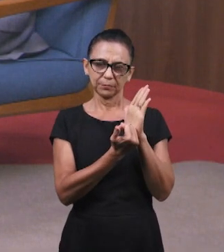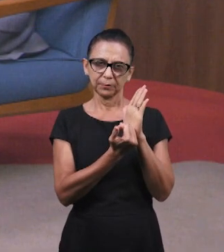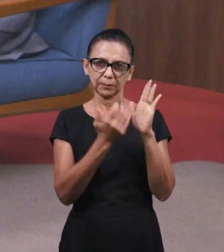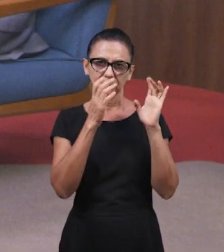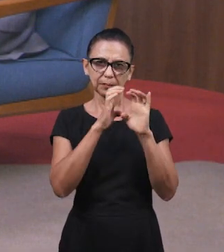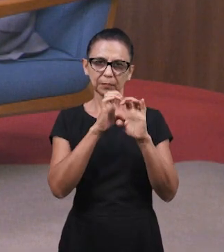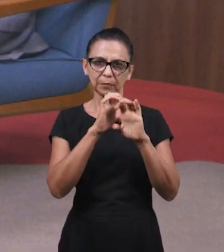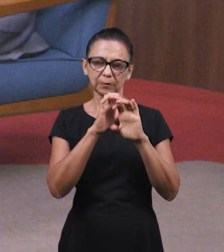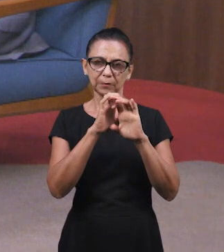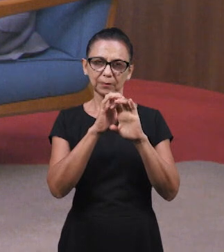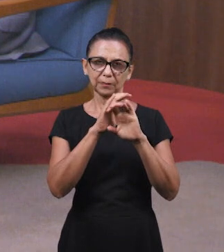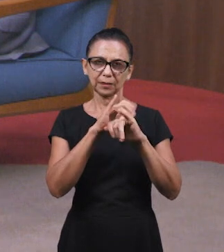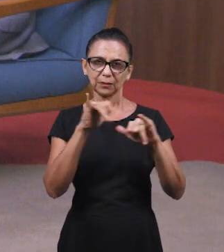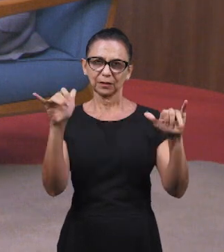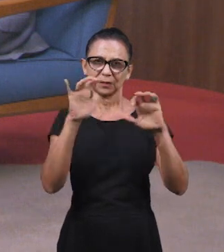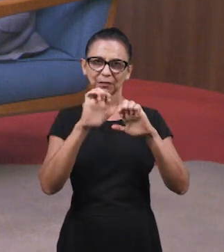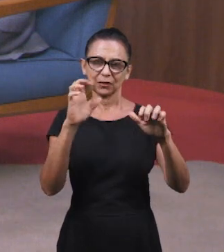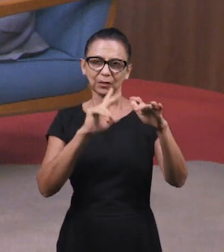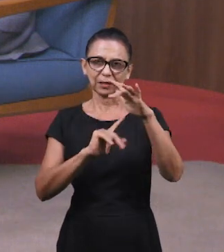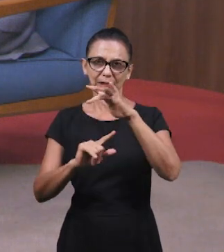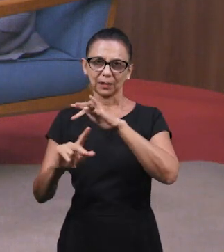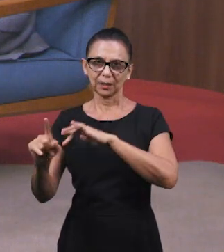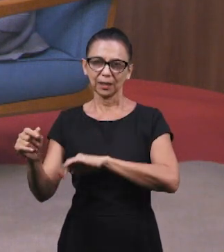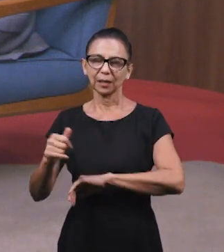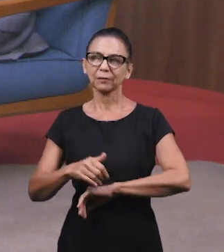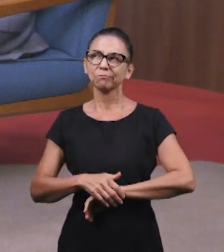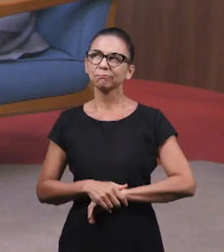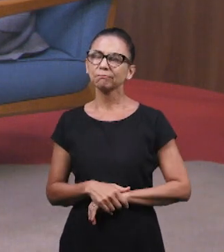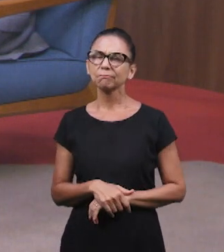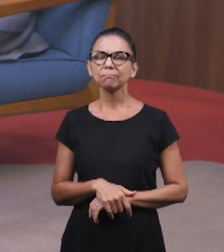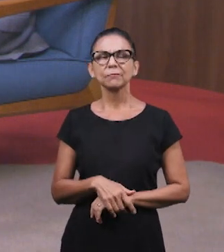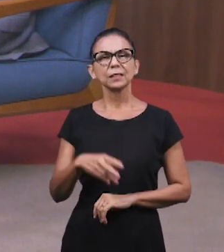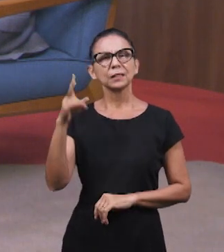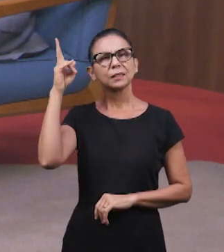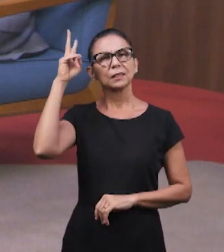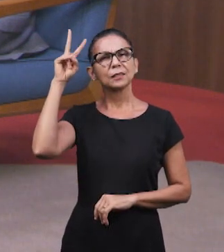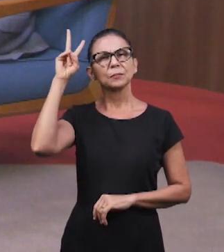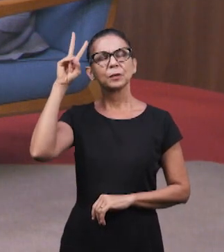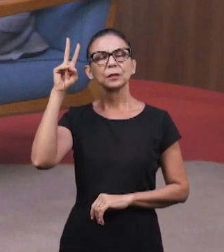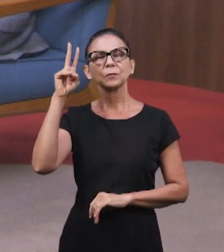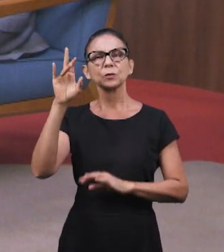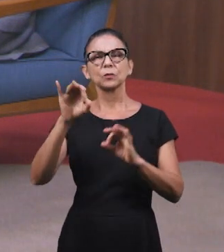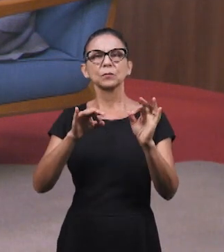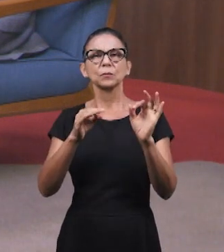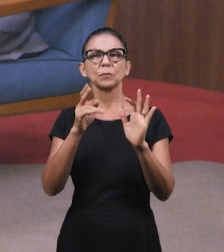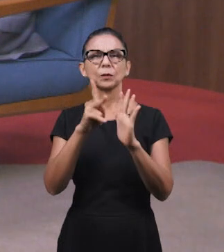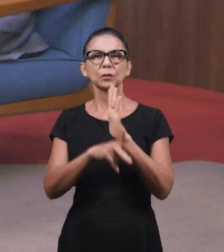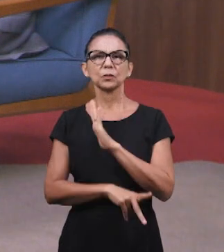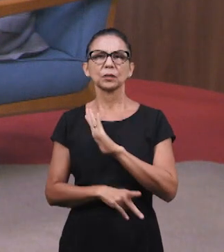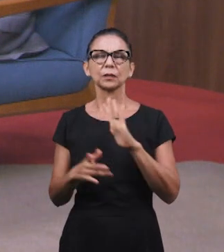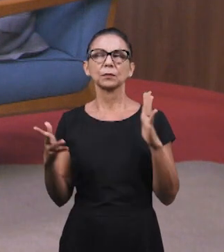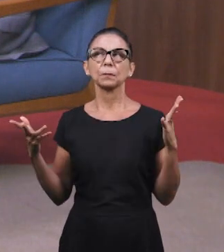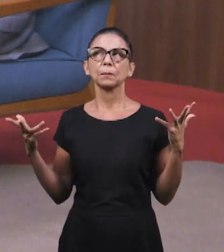Dans toutes les éditions de la promotion annonçant l'évangile éternel, nous rappelons toujours le projet